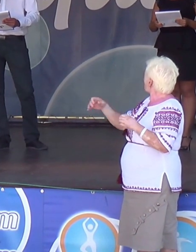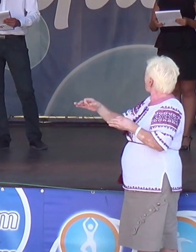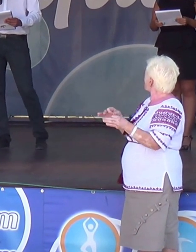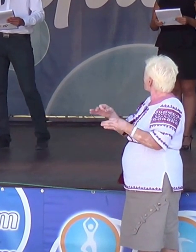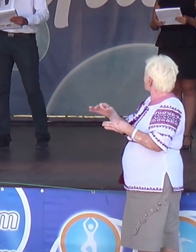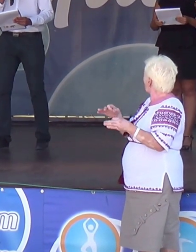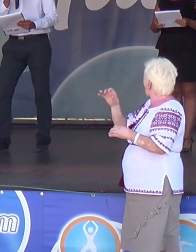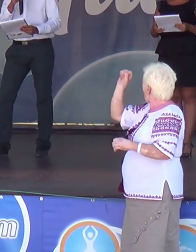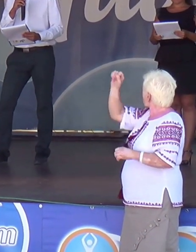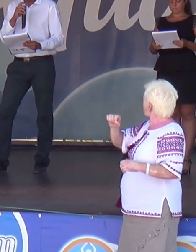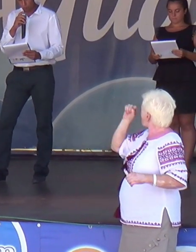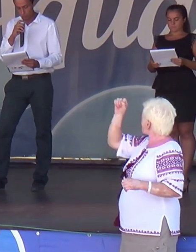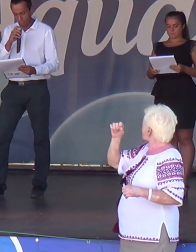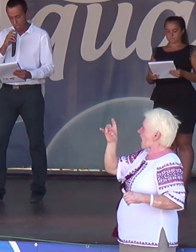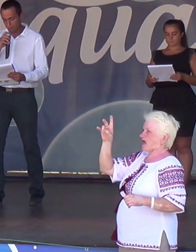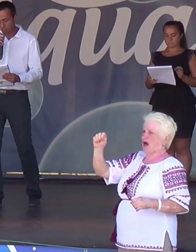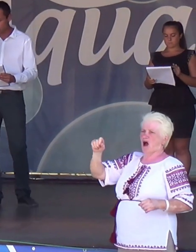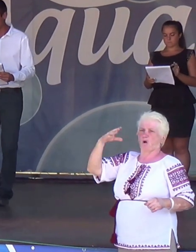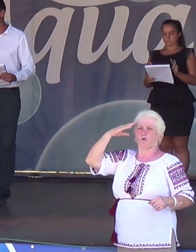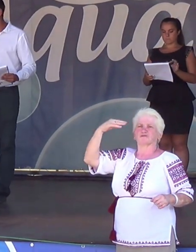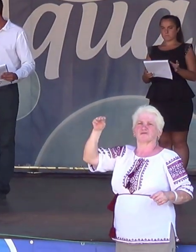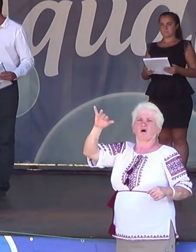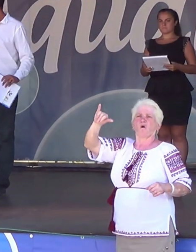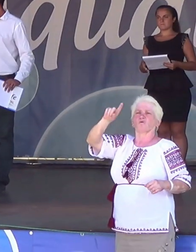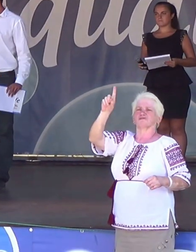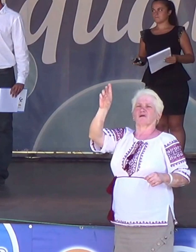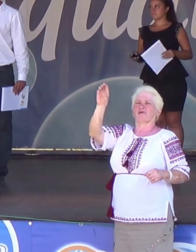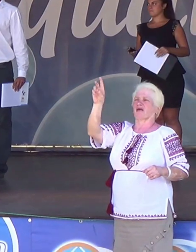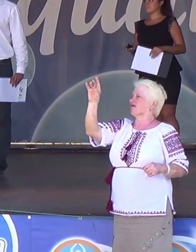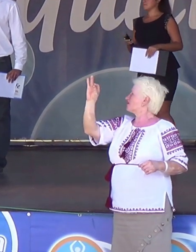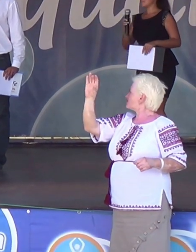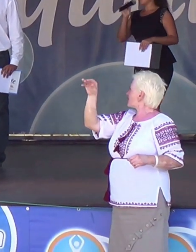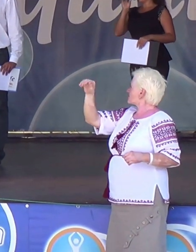Шашек Узбекистана Юнус Аминджонов.